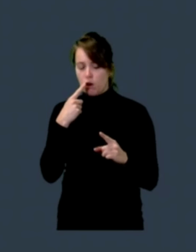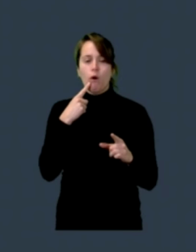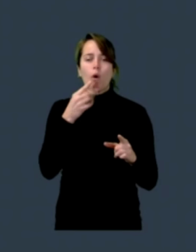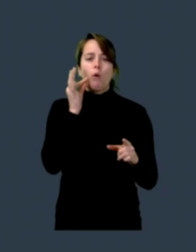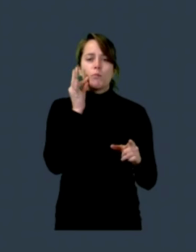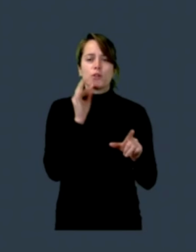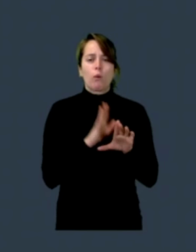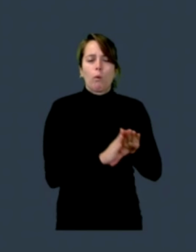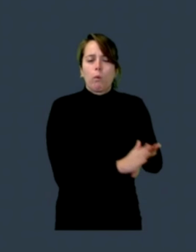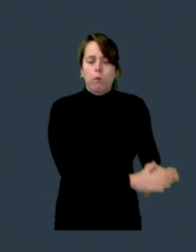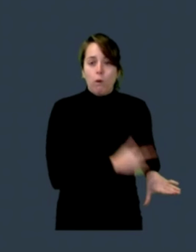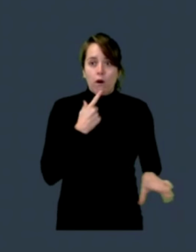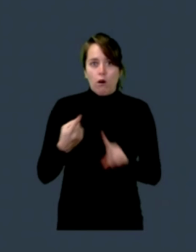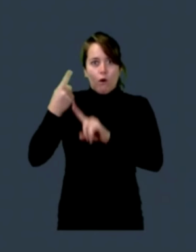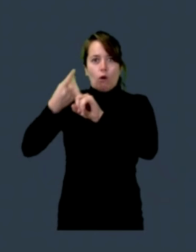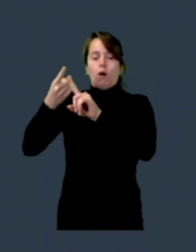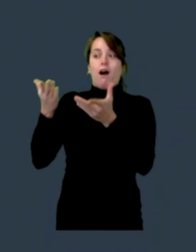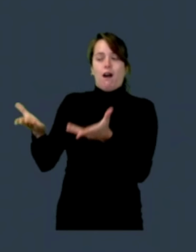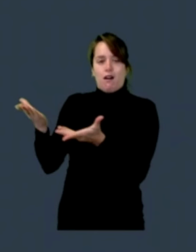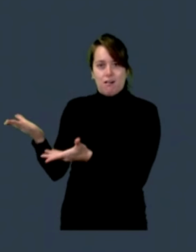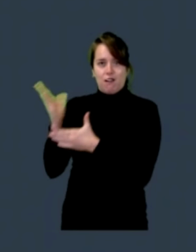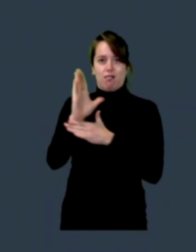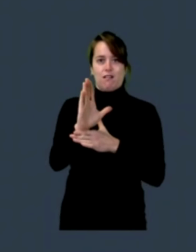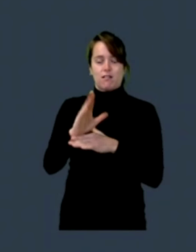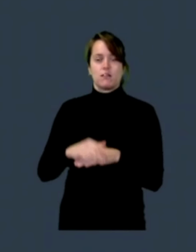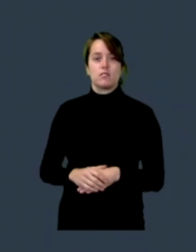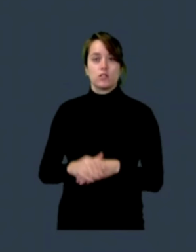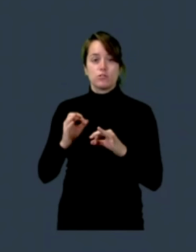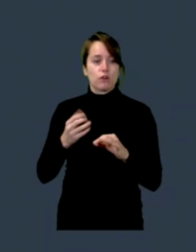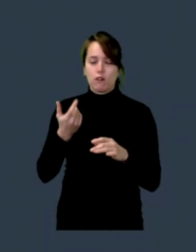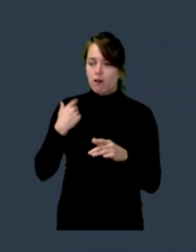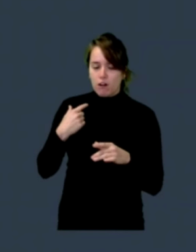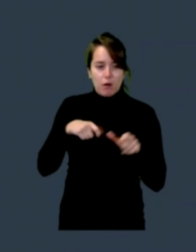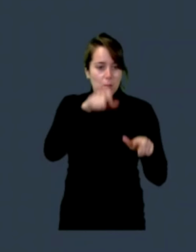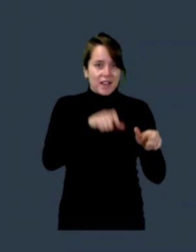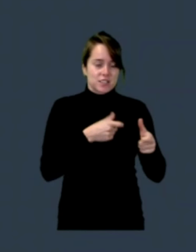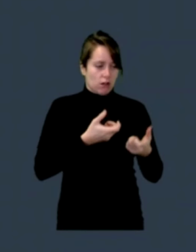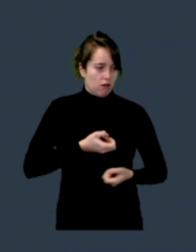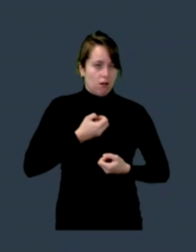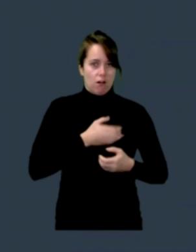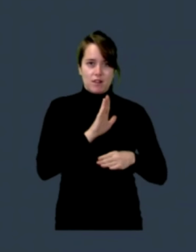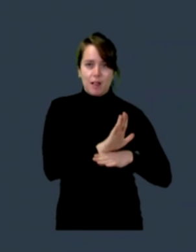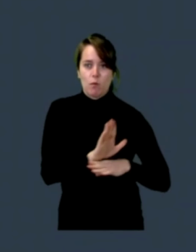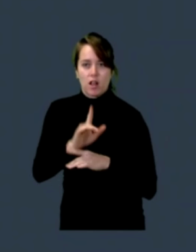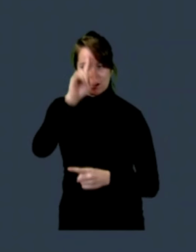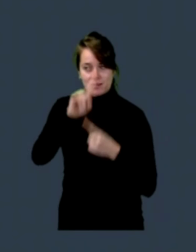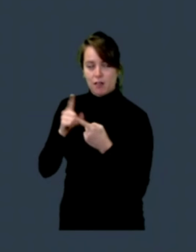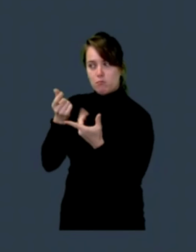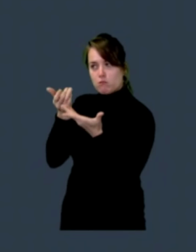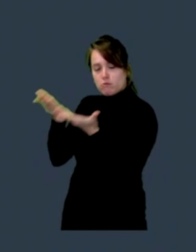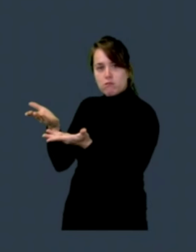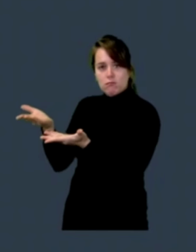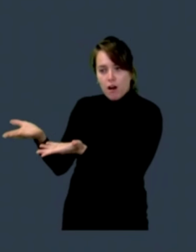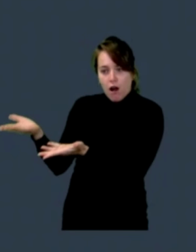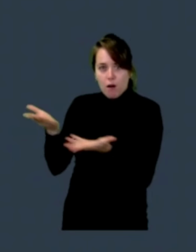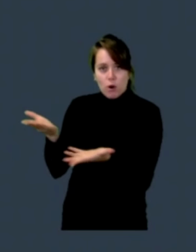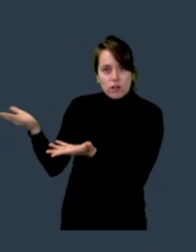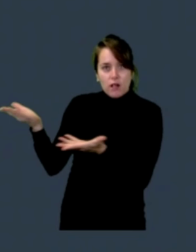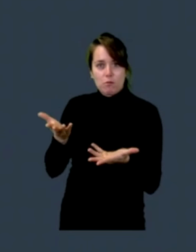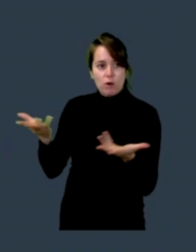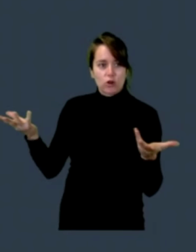témoignages majoritairement et quasi unanimement positifs du diagnostic porté sur ce qu'a été la marque du président Giscard d'Estaing dans notre